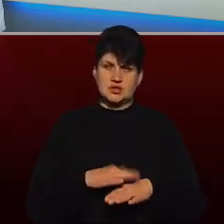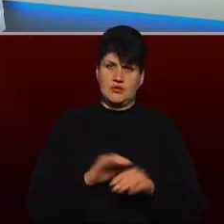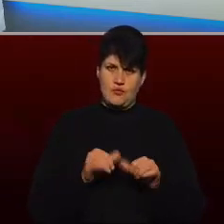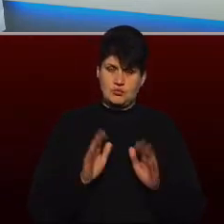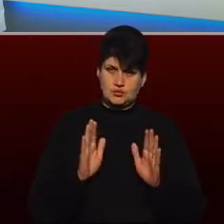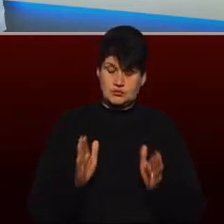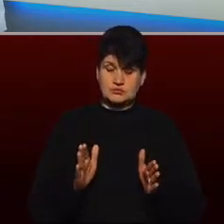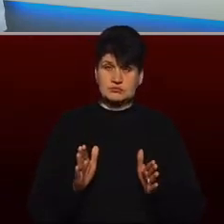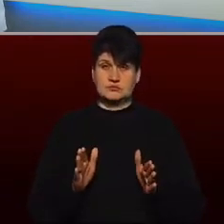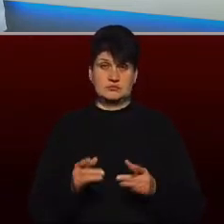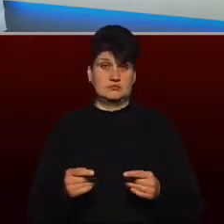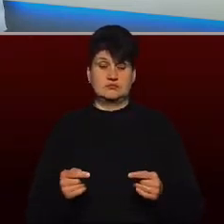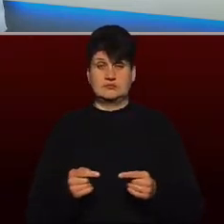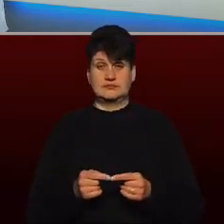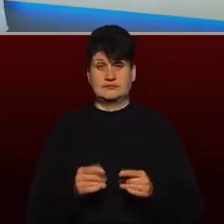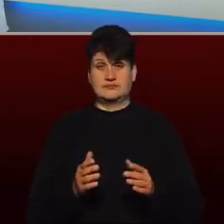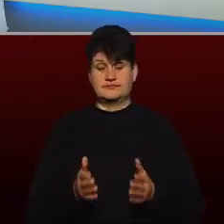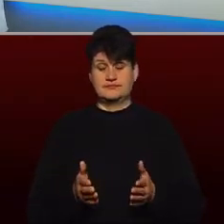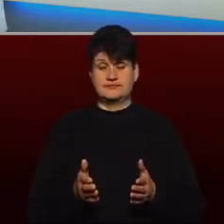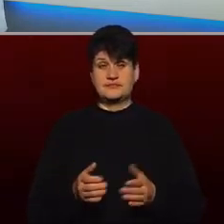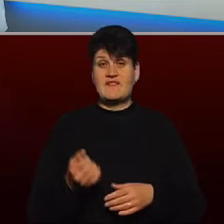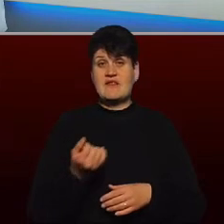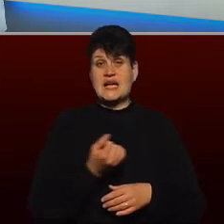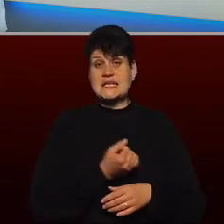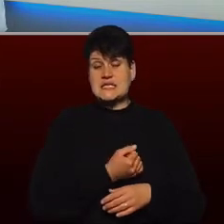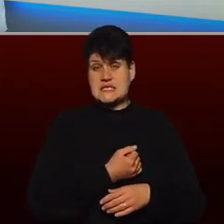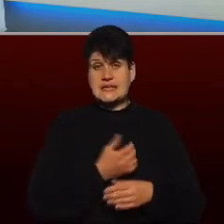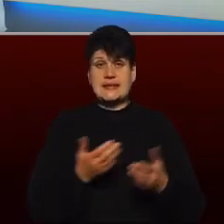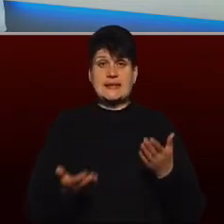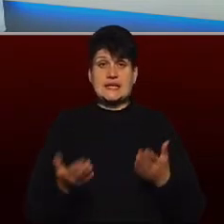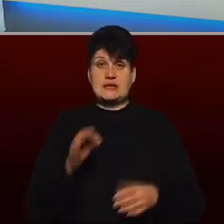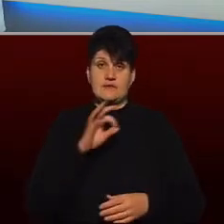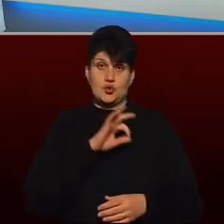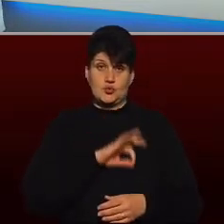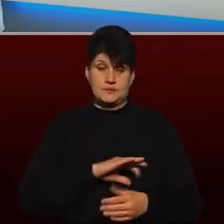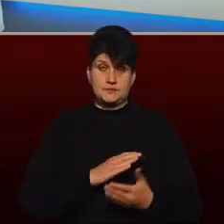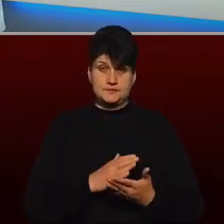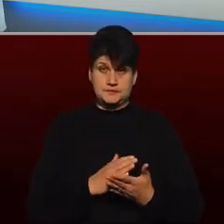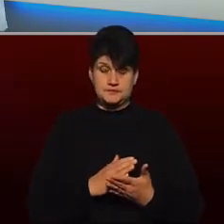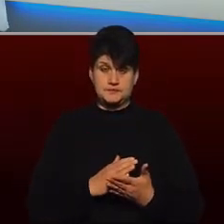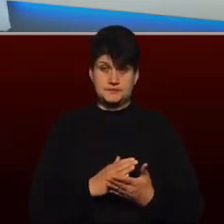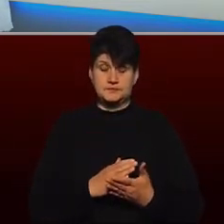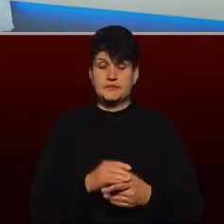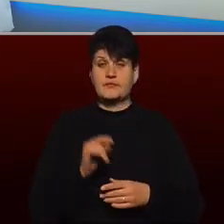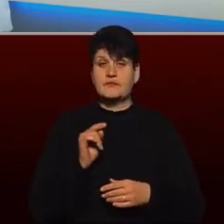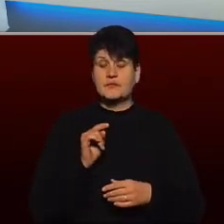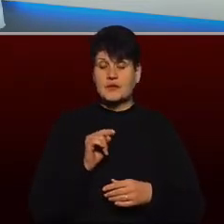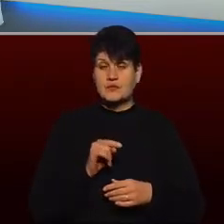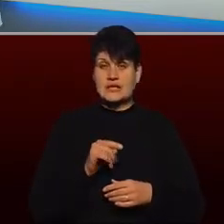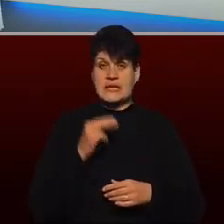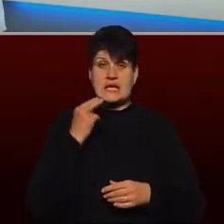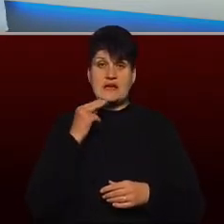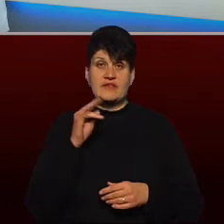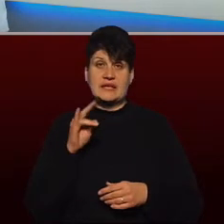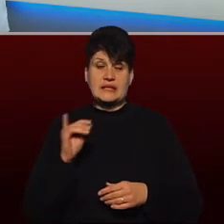Однозначно, тому що вакцини, які використовуються, замітьте, вони ефективні